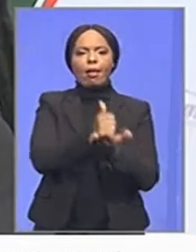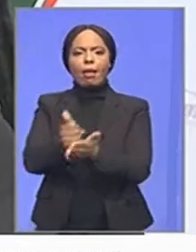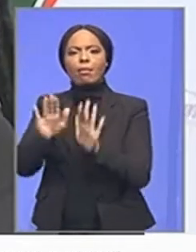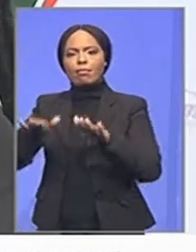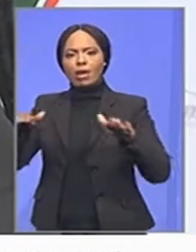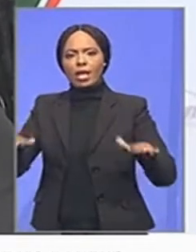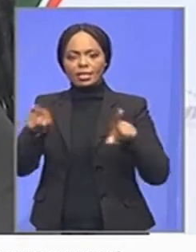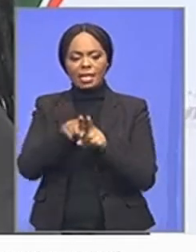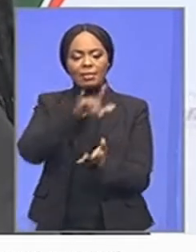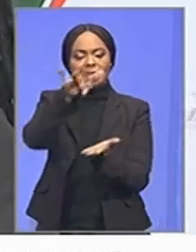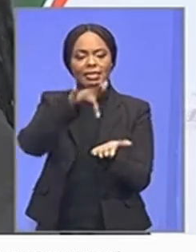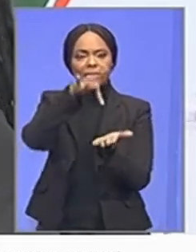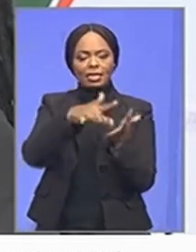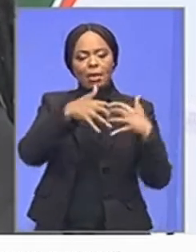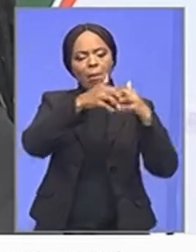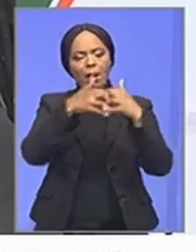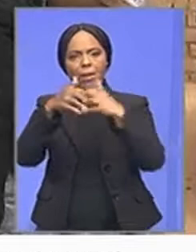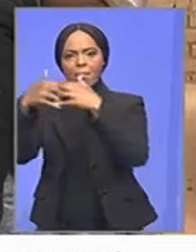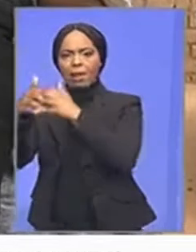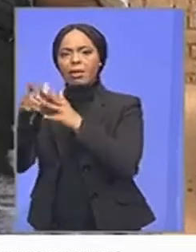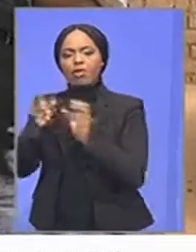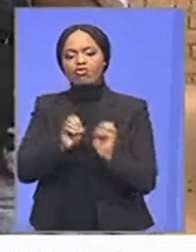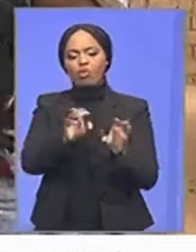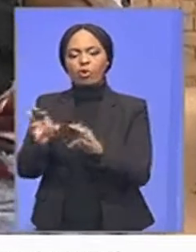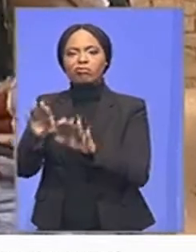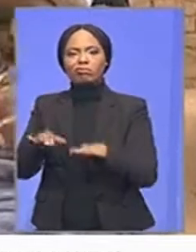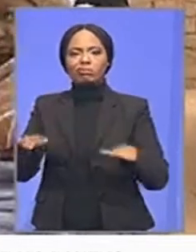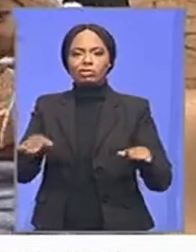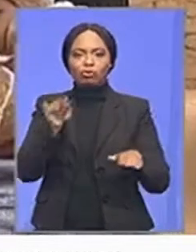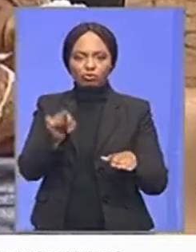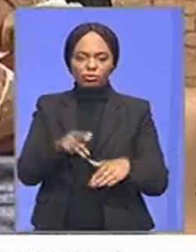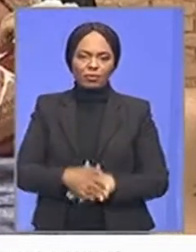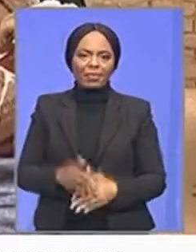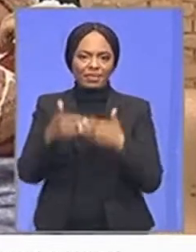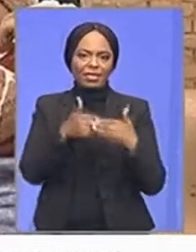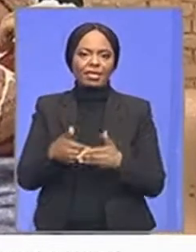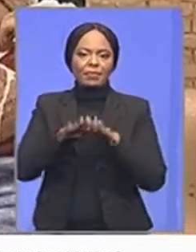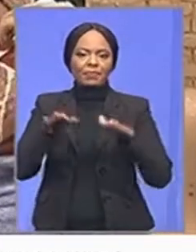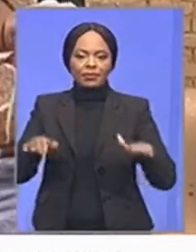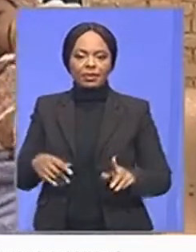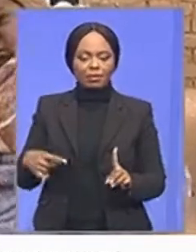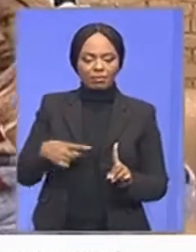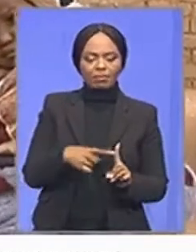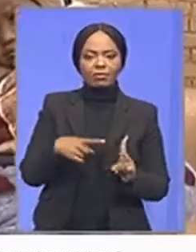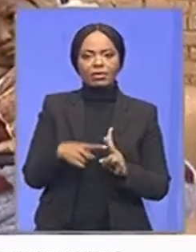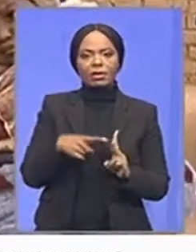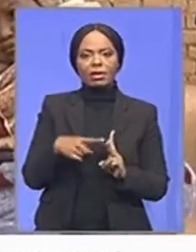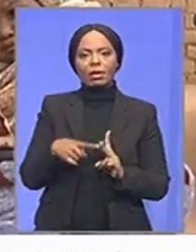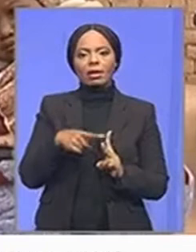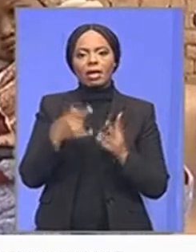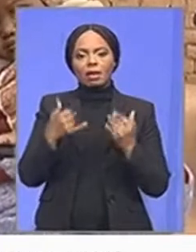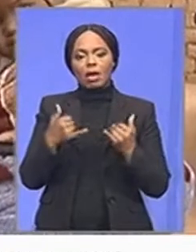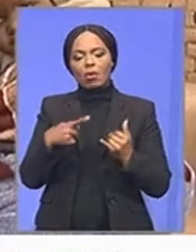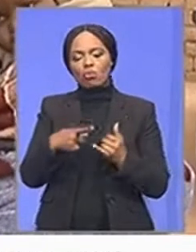tse e leng gore bana ba re ba isa ko go tsona. E se e le lemo tse 5 Mmone Selepe le Mmai ba sebedisa ntlo ya bona jwalo